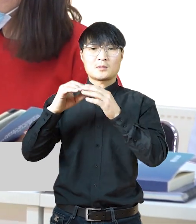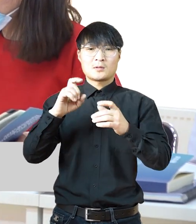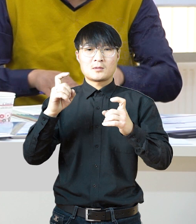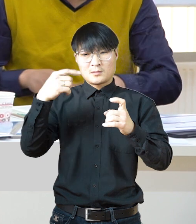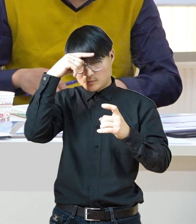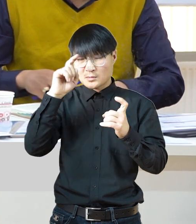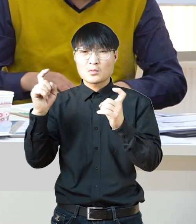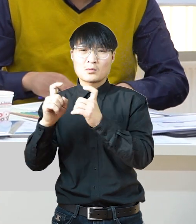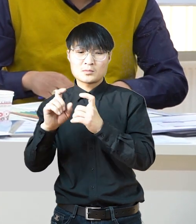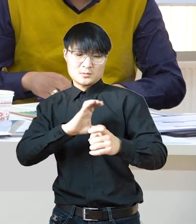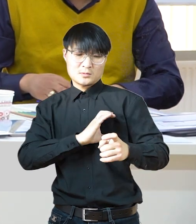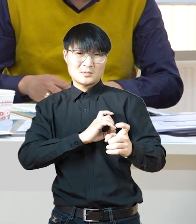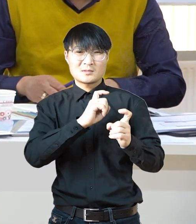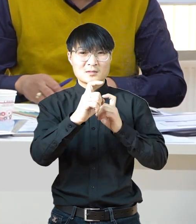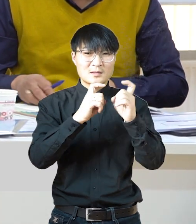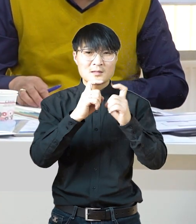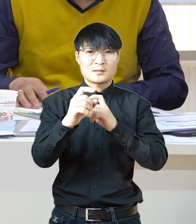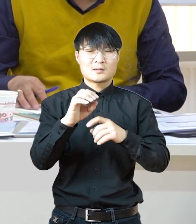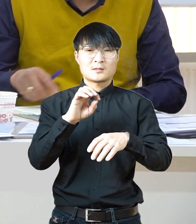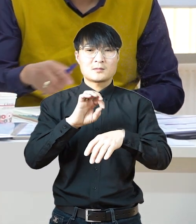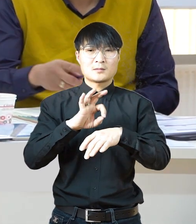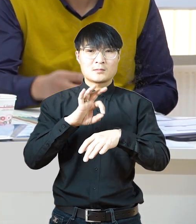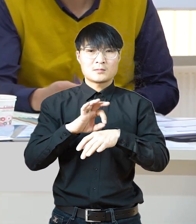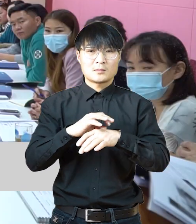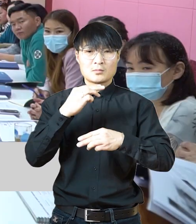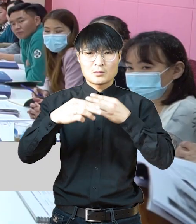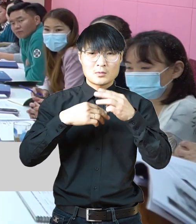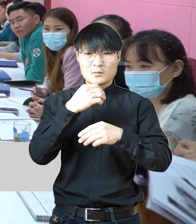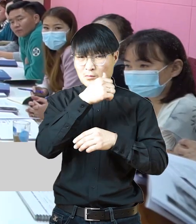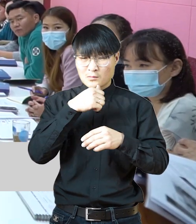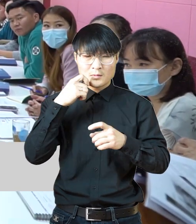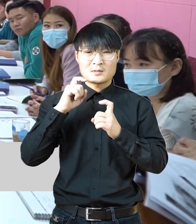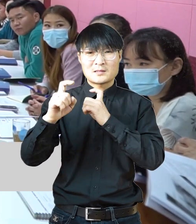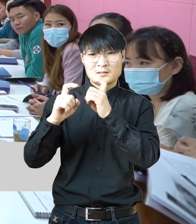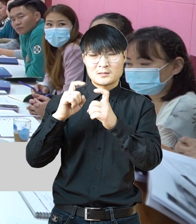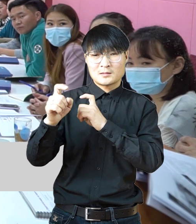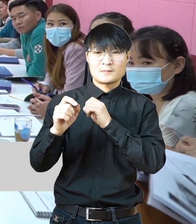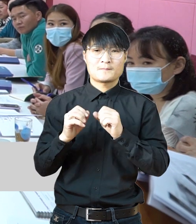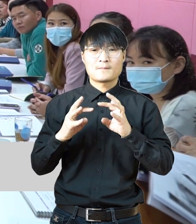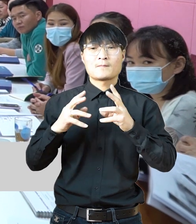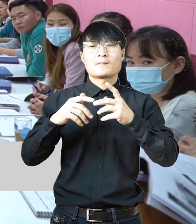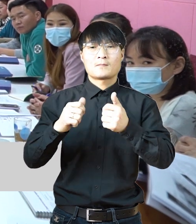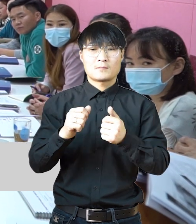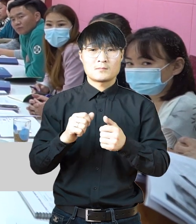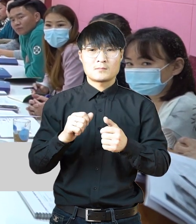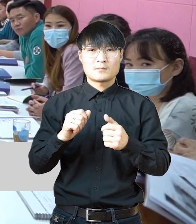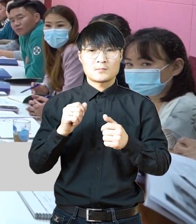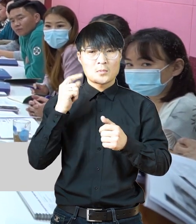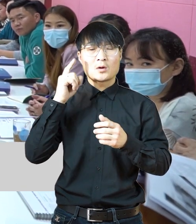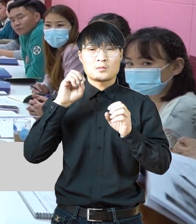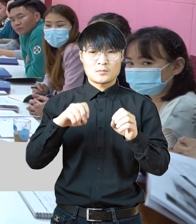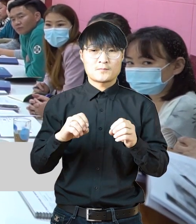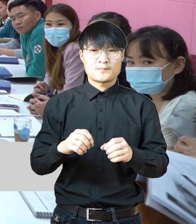авдаг болох, эрт үед нь илрүүлэх эмчлэх дадал суралцахад анхан шатны эмч мэрэгчлэгчнүүдийн оролцоог нэмэгдүүлэх нь чухал гэж үзэж байна.